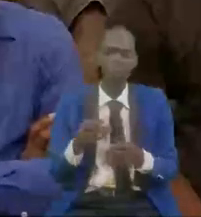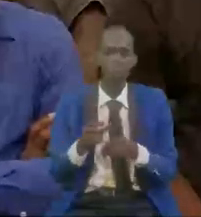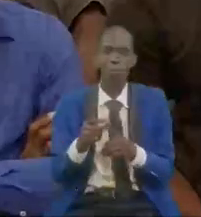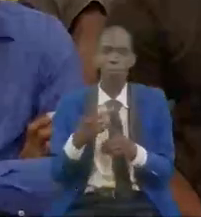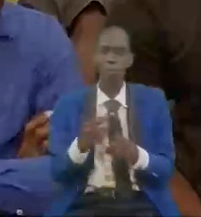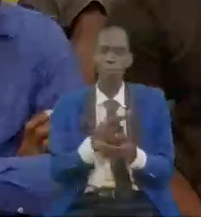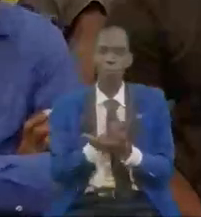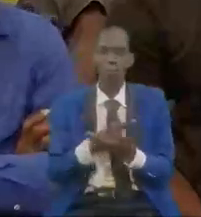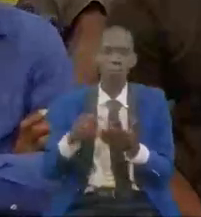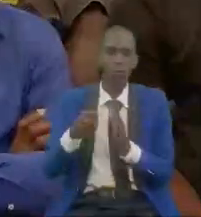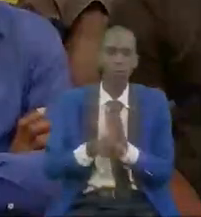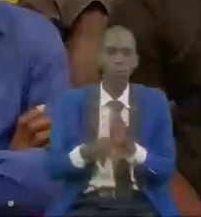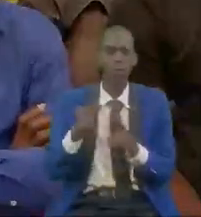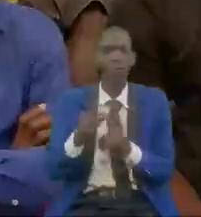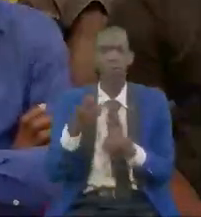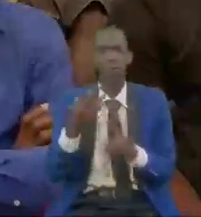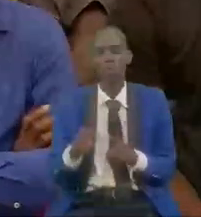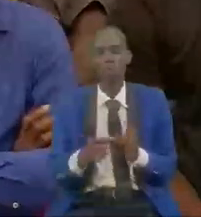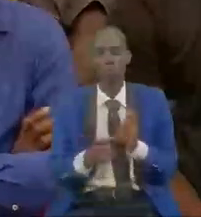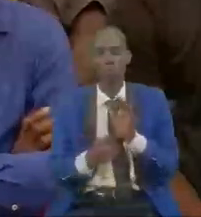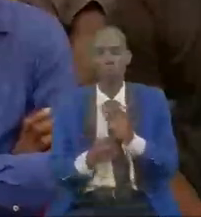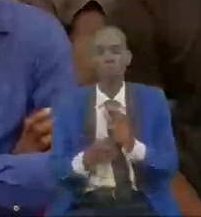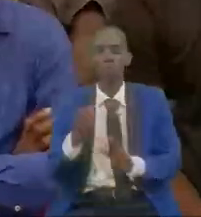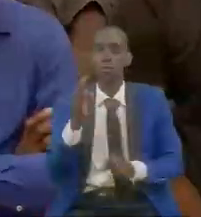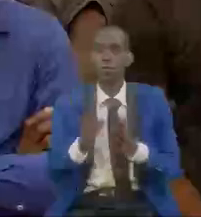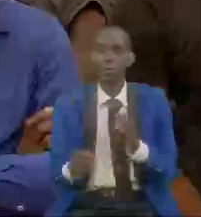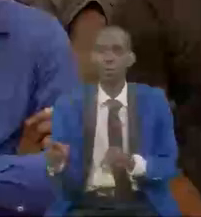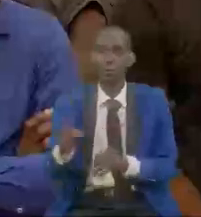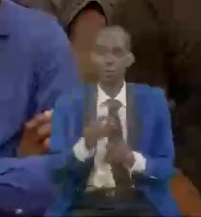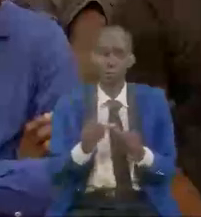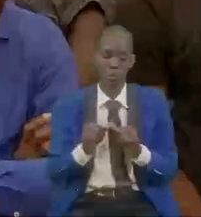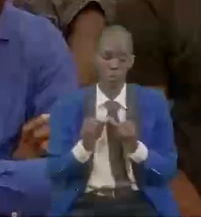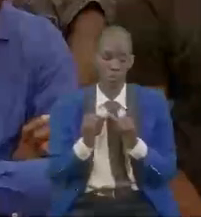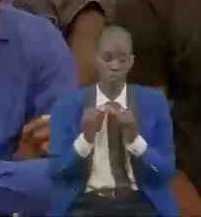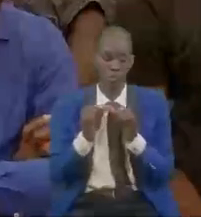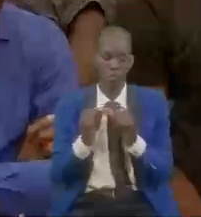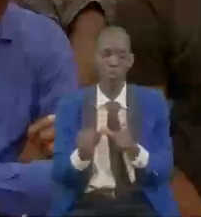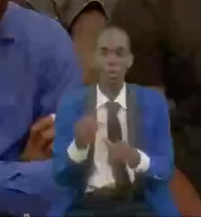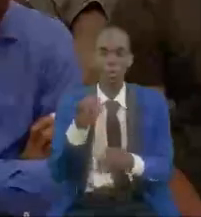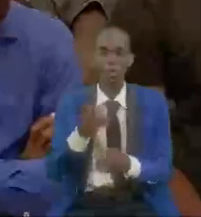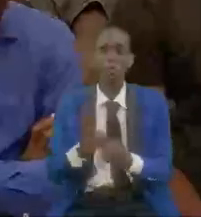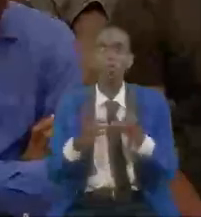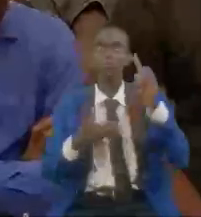ma parole de révélation, si vous demeurez dans ma parole,